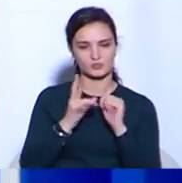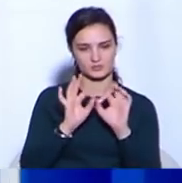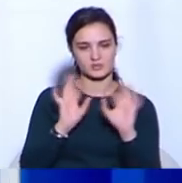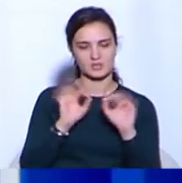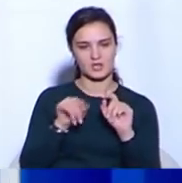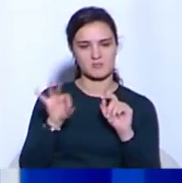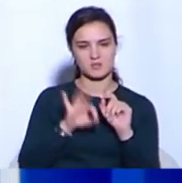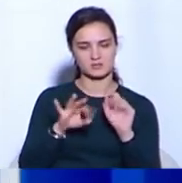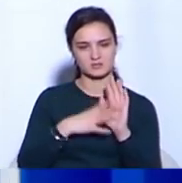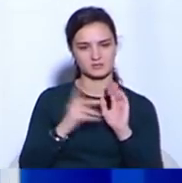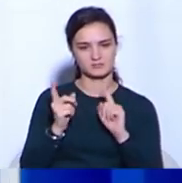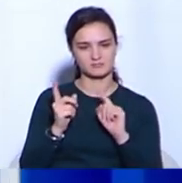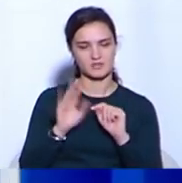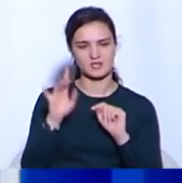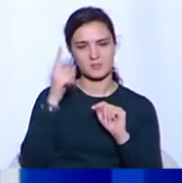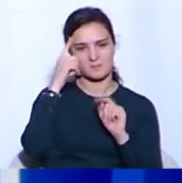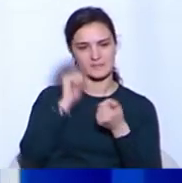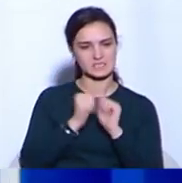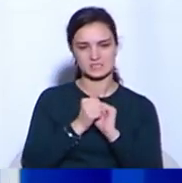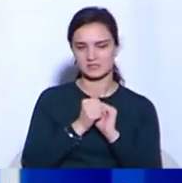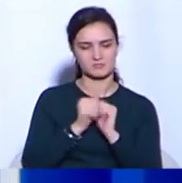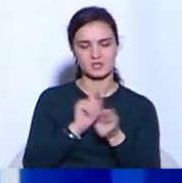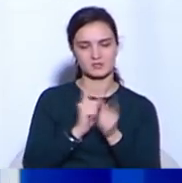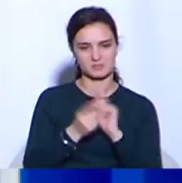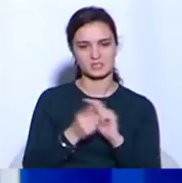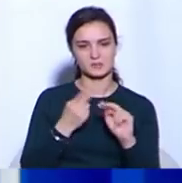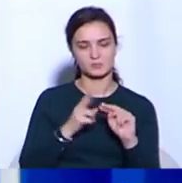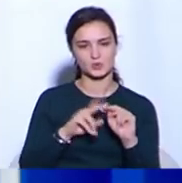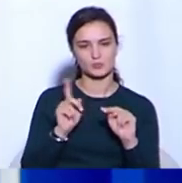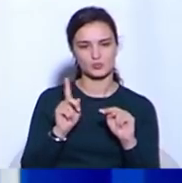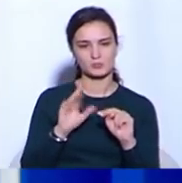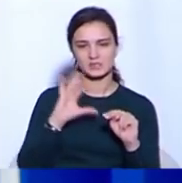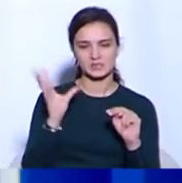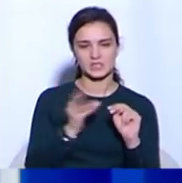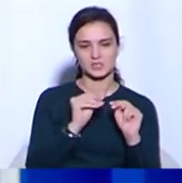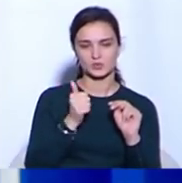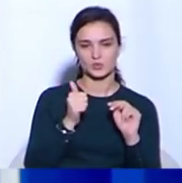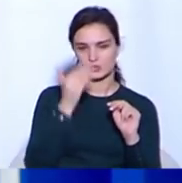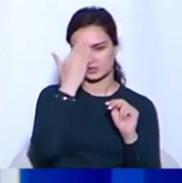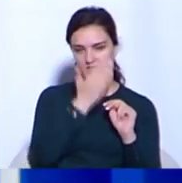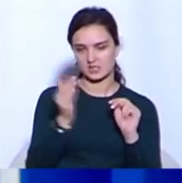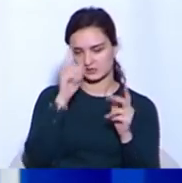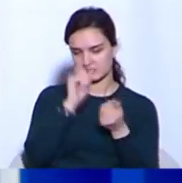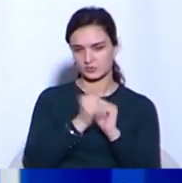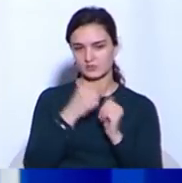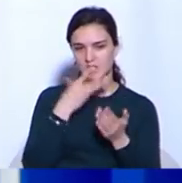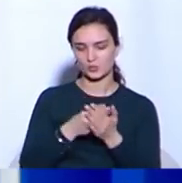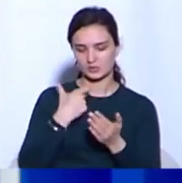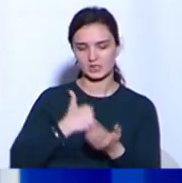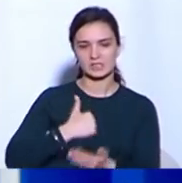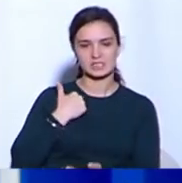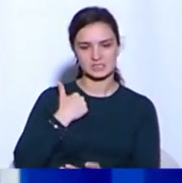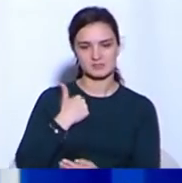ვილაპარაკოთ ამაზე, არაუბრავად მეხსიერების წრილში, არამედ იმიტომ, რომ მთლიანად როგორც ერს გვახსოვდეს საკუთარი